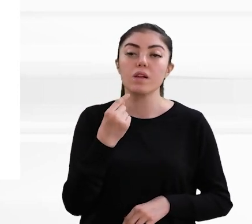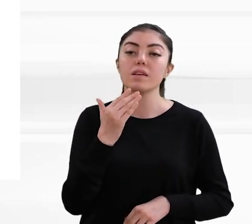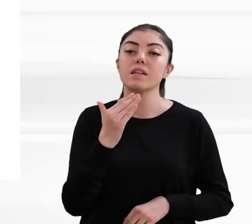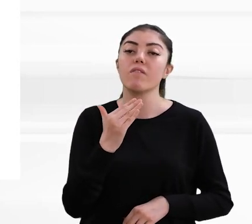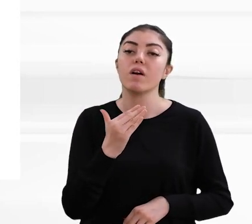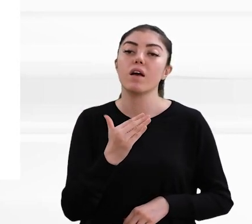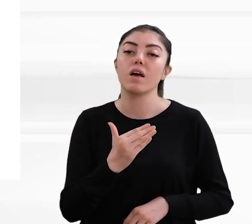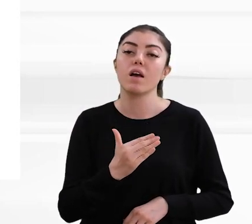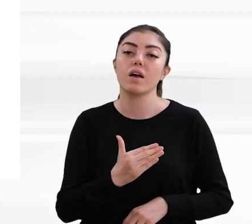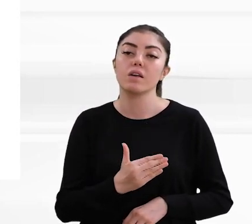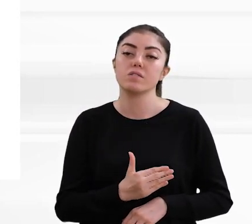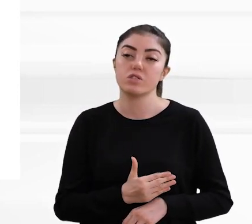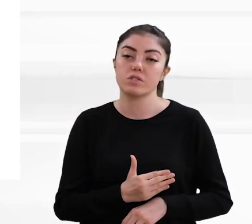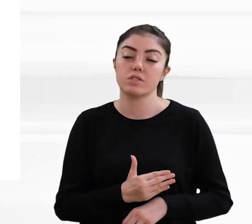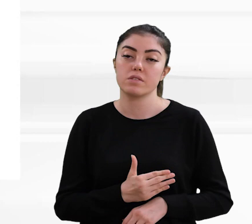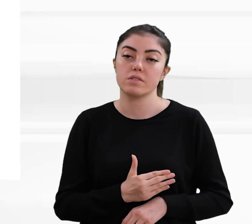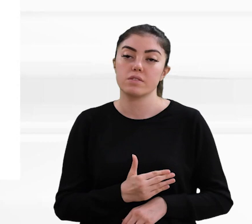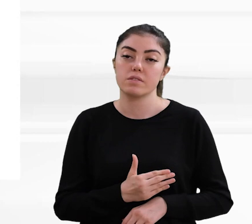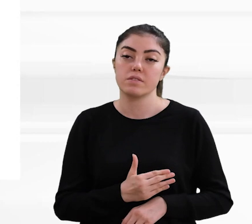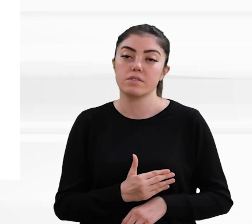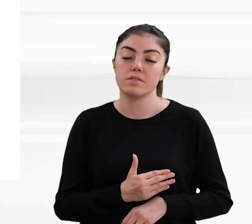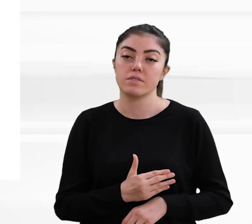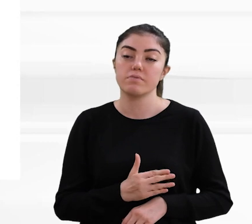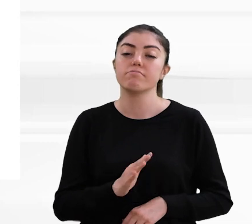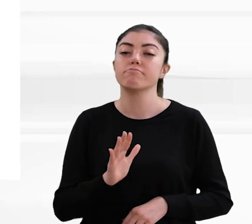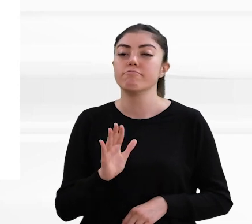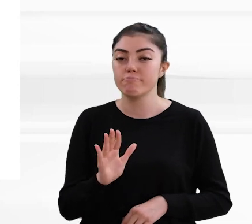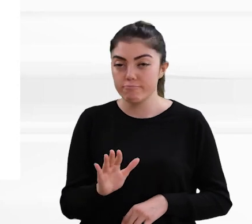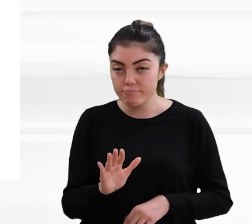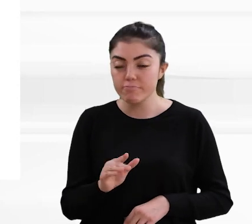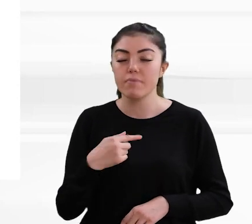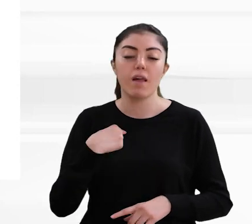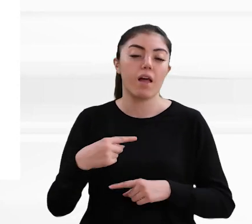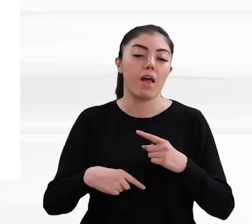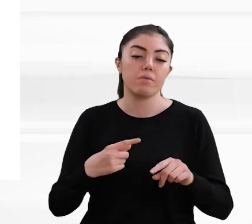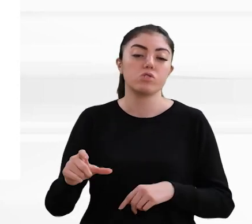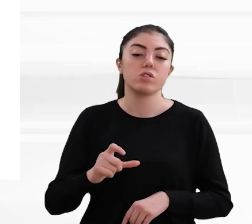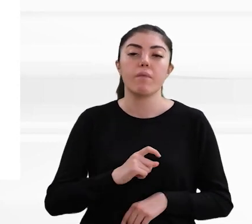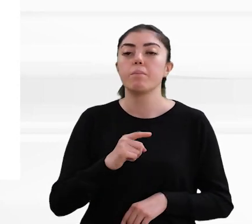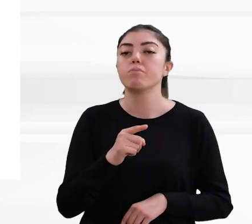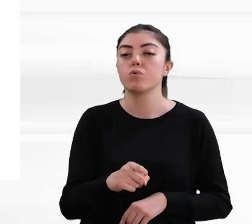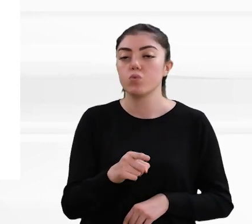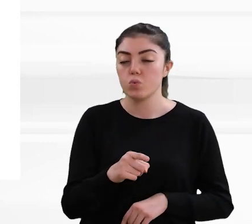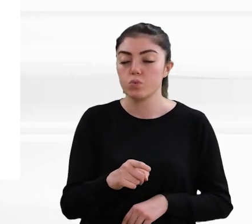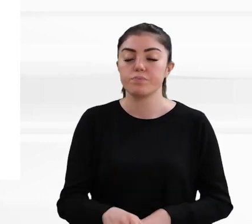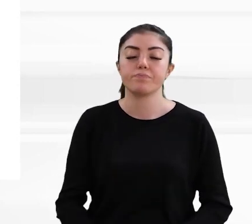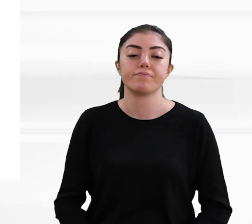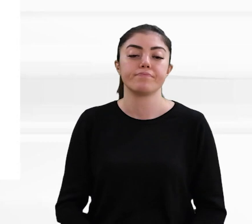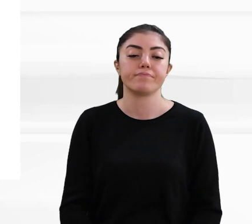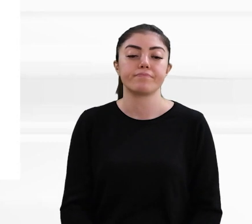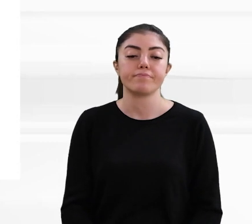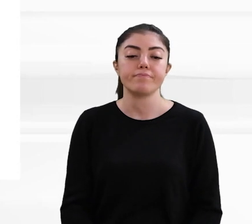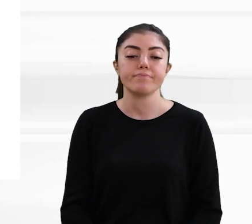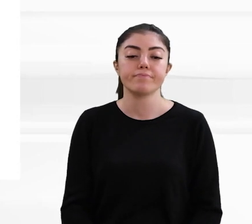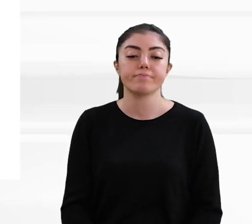o resmini azaltır bakın zaten bizim aradığımız şey buydu asetilkolin